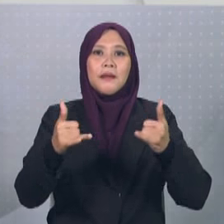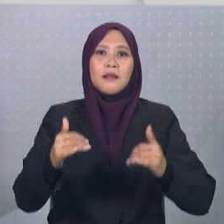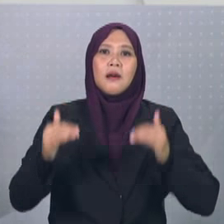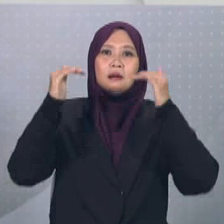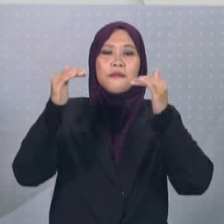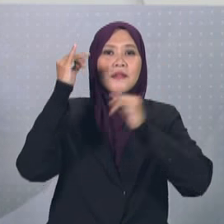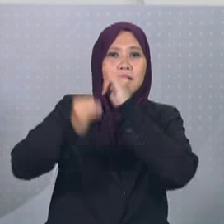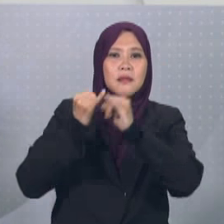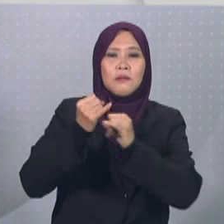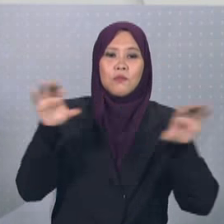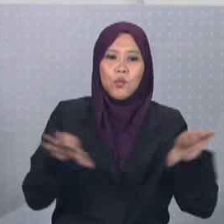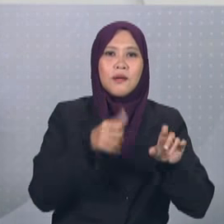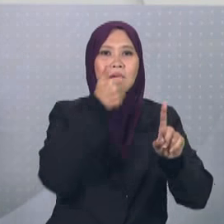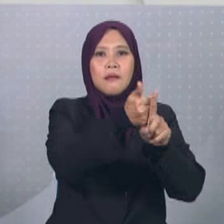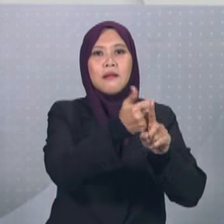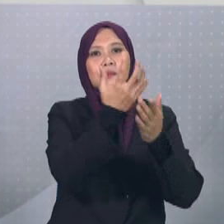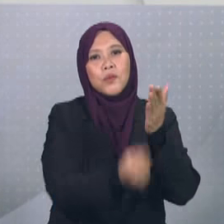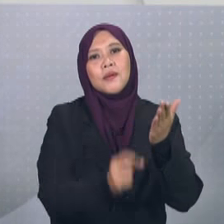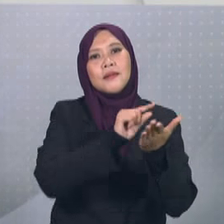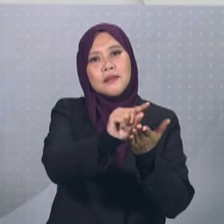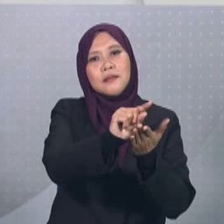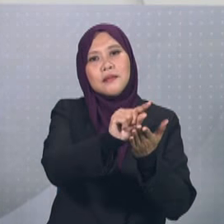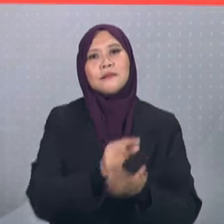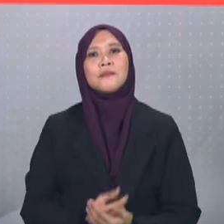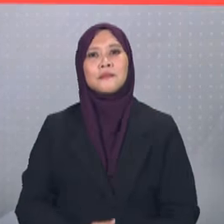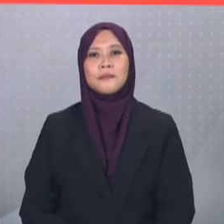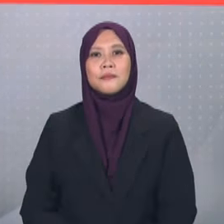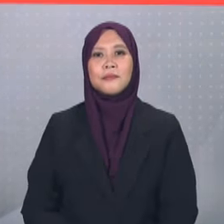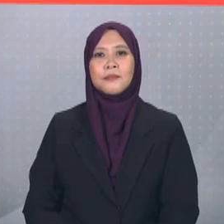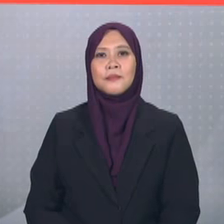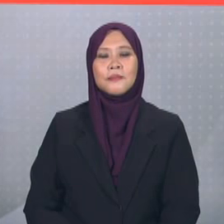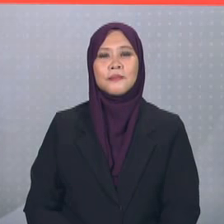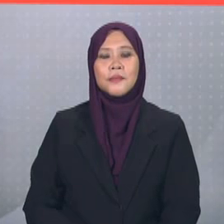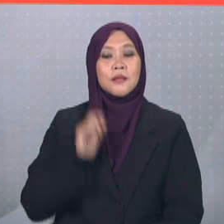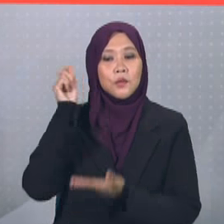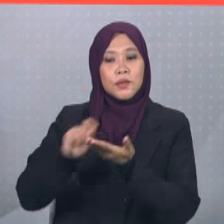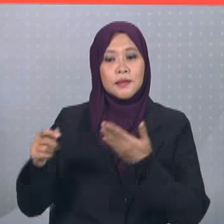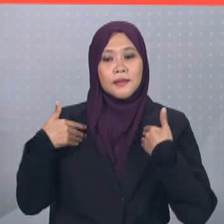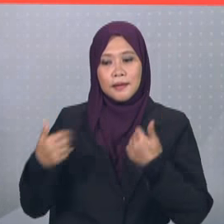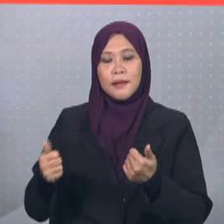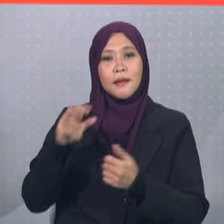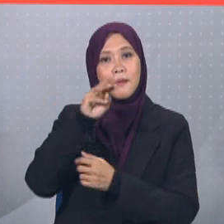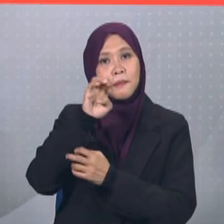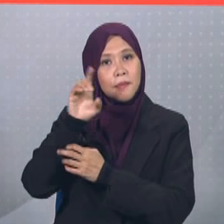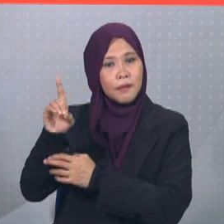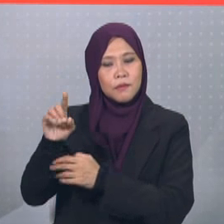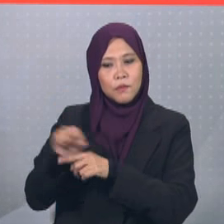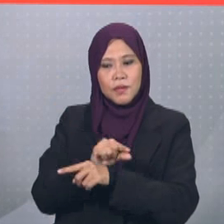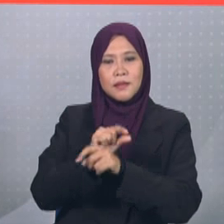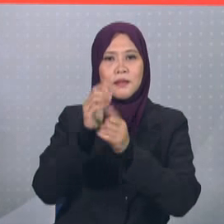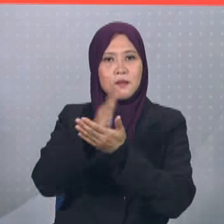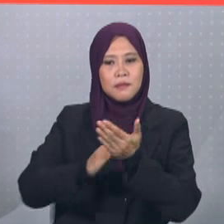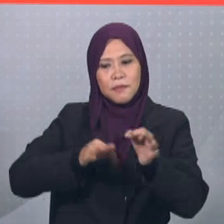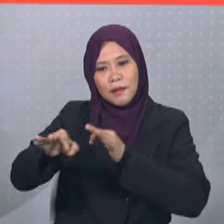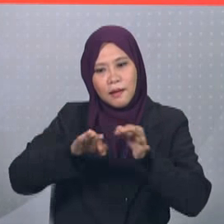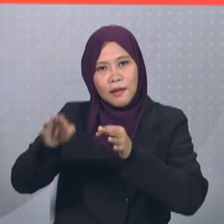supaya membuat pemotongan gaji. Setiausaha Kesihatan Matt Hancock menggunakan sesi